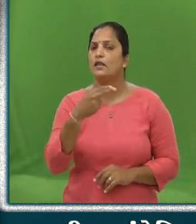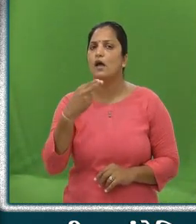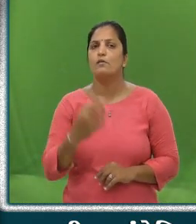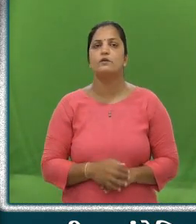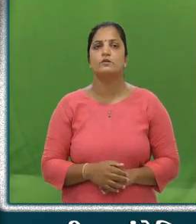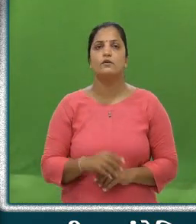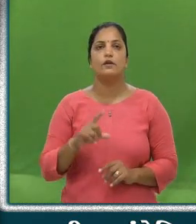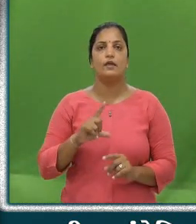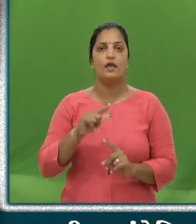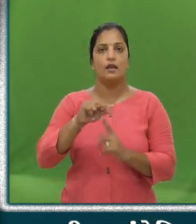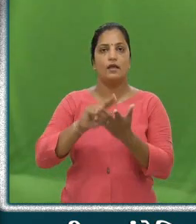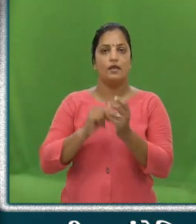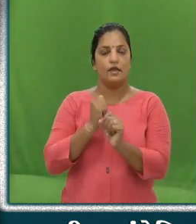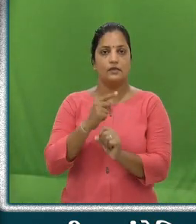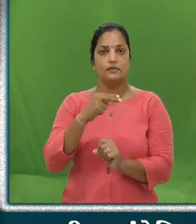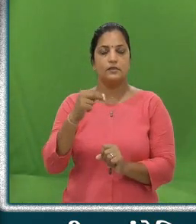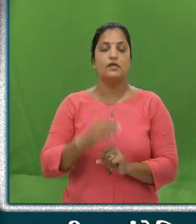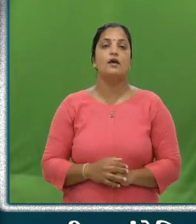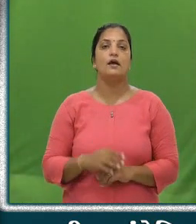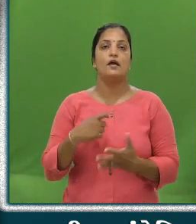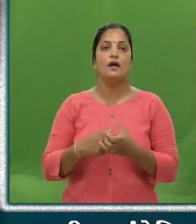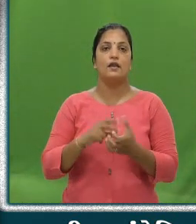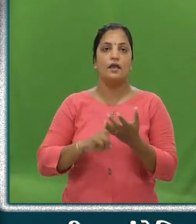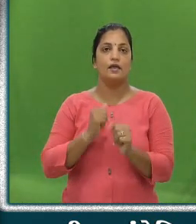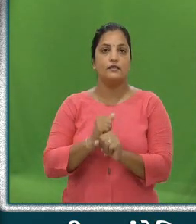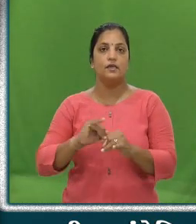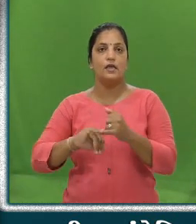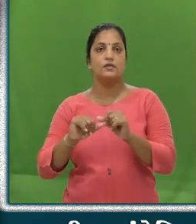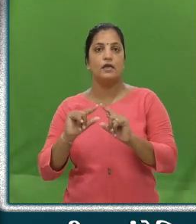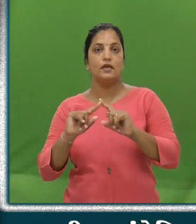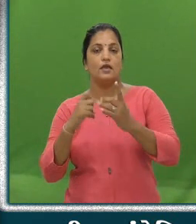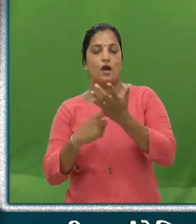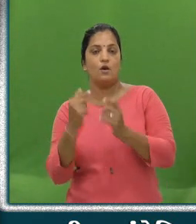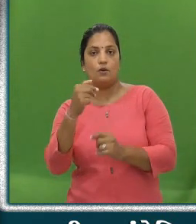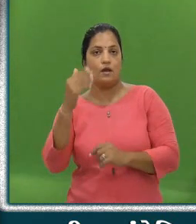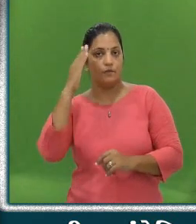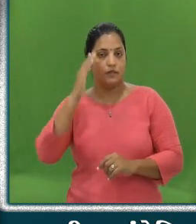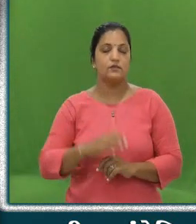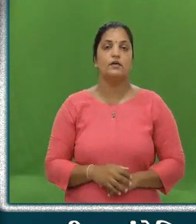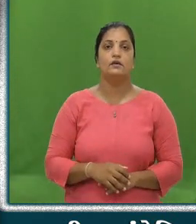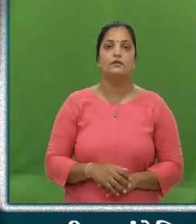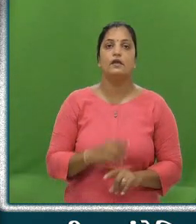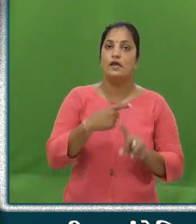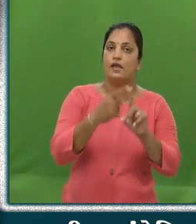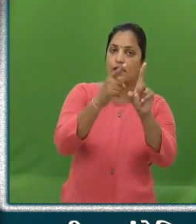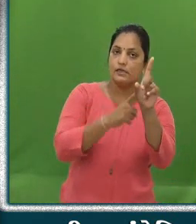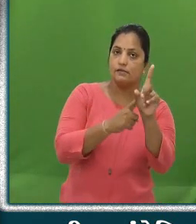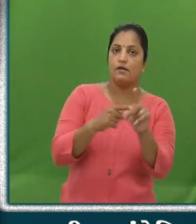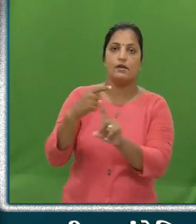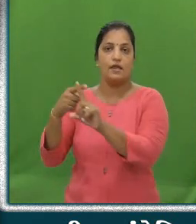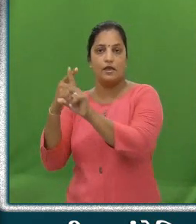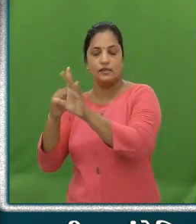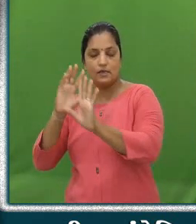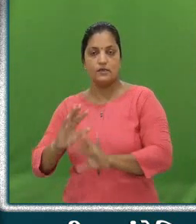છીએ લિંગી રંગસૂત્ર તરીકે ઓળખવામાં આવે છે બરોબર આ લિંગી રંગસૂત્ર XY અને